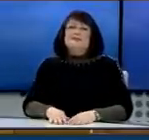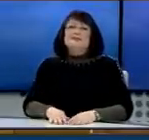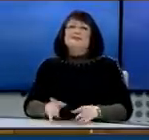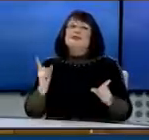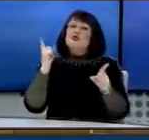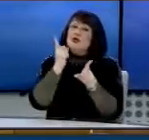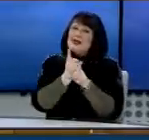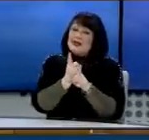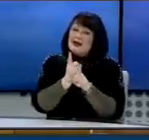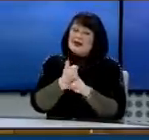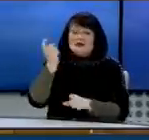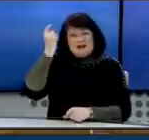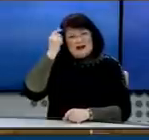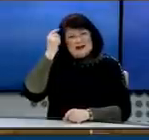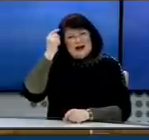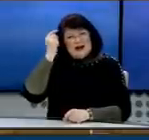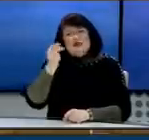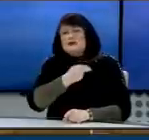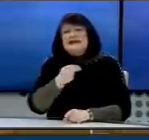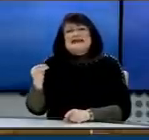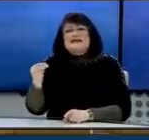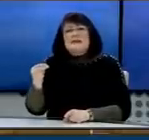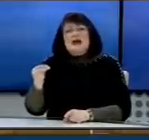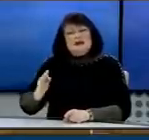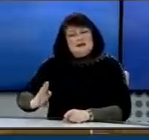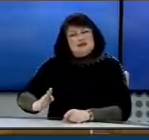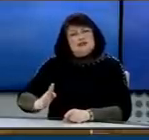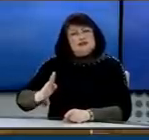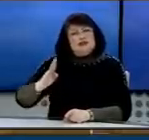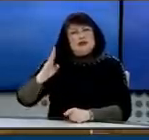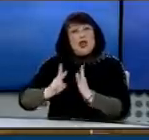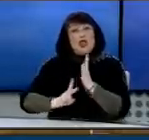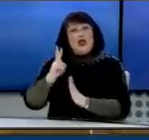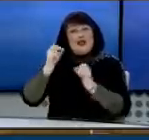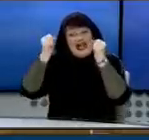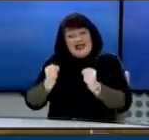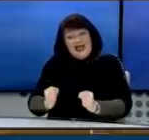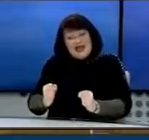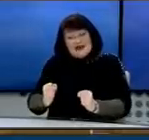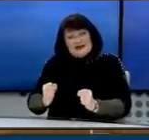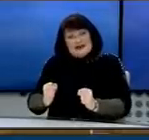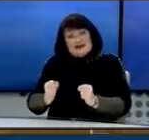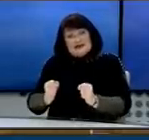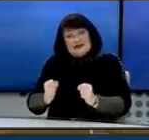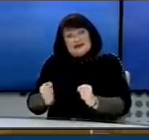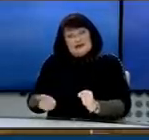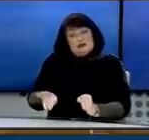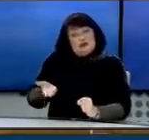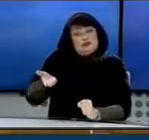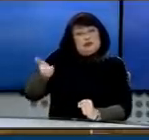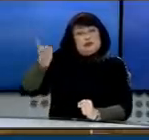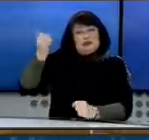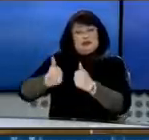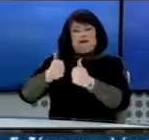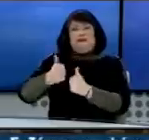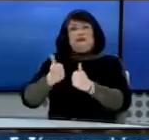αντιληφθούν προφανώς τι σημαίνει για τη χώρα να σκαρφαλώνει 12 θέσεις στην ανταγωνιστικότητα μέσα σε